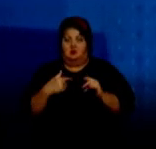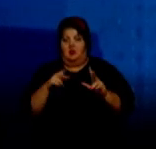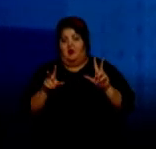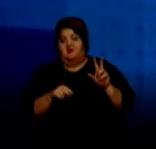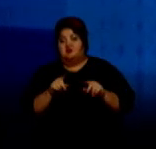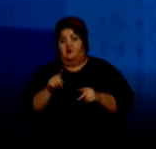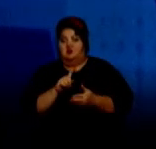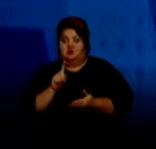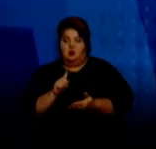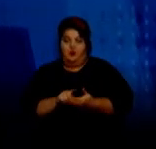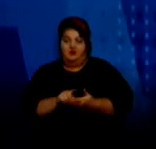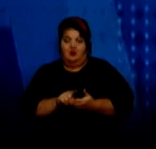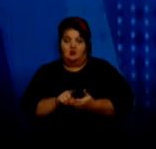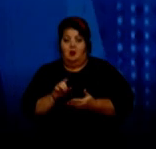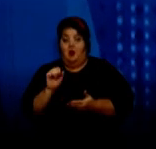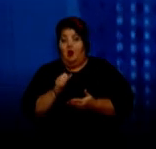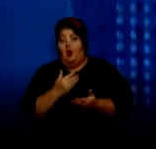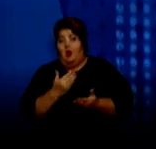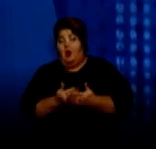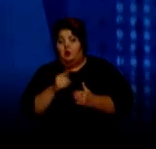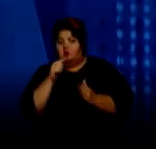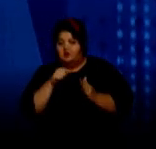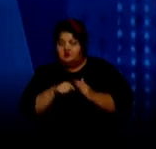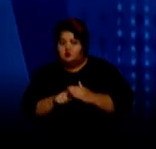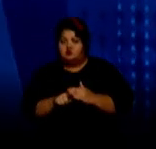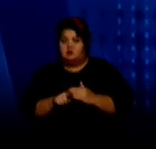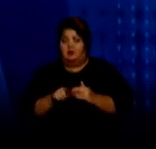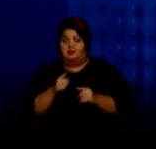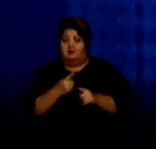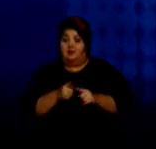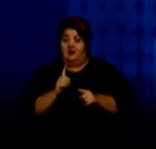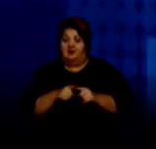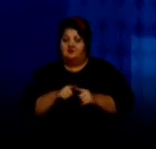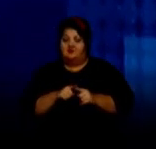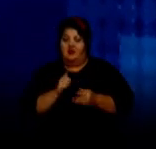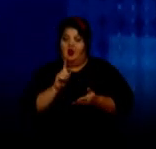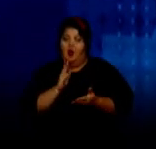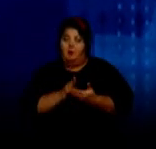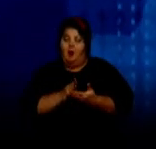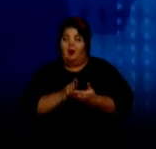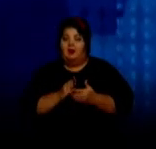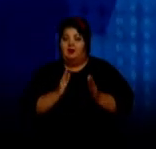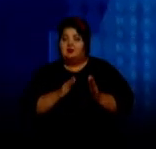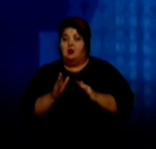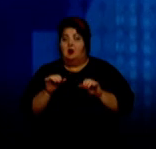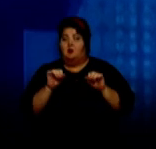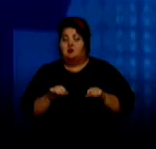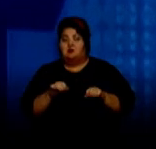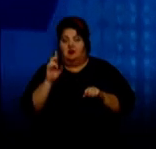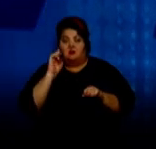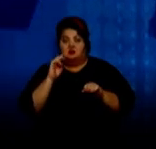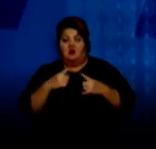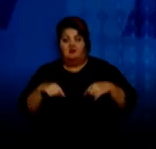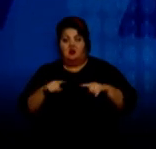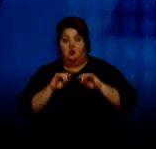вони зобов'язані, а от втручатись безпосередньо – це має тільки можливість Державний орган охорони культурної